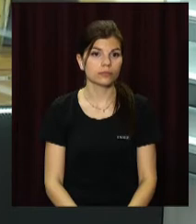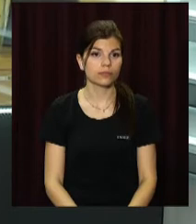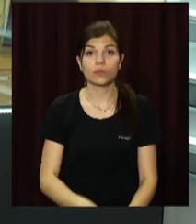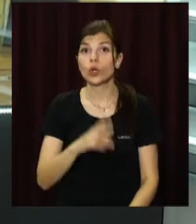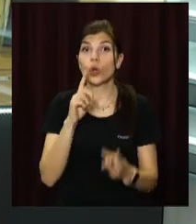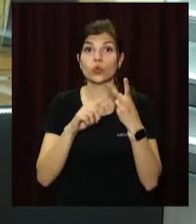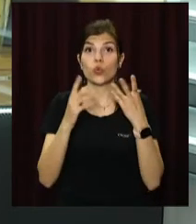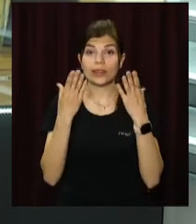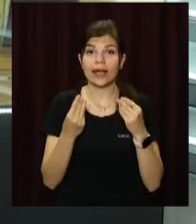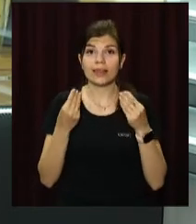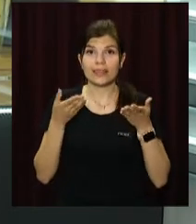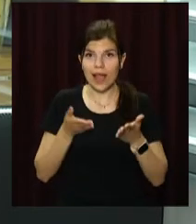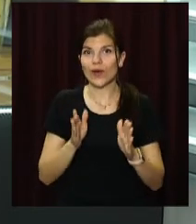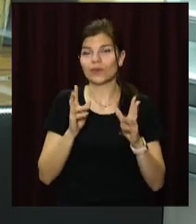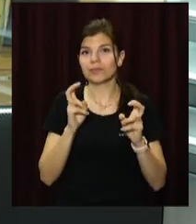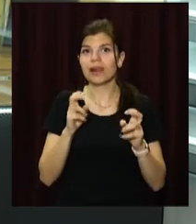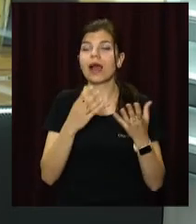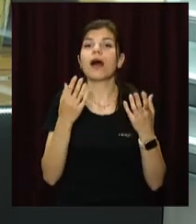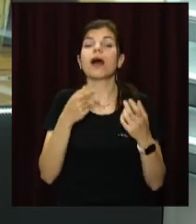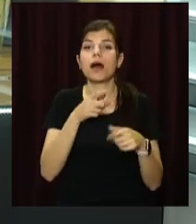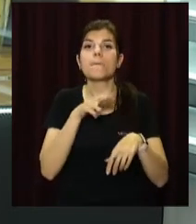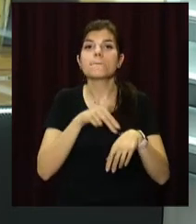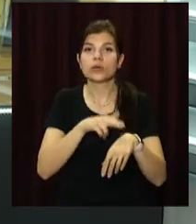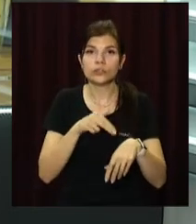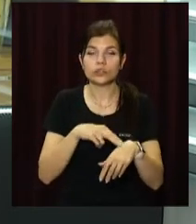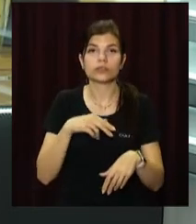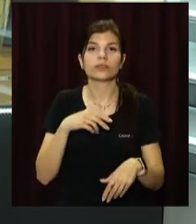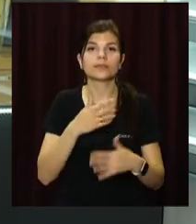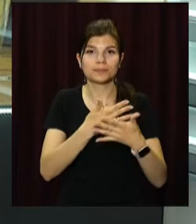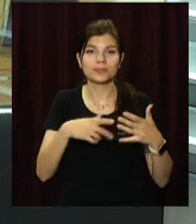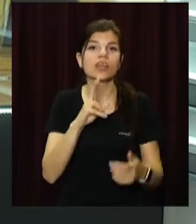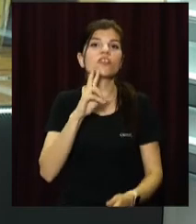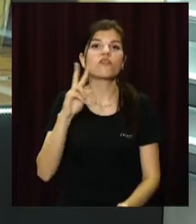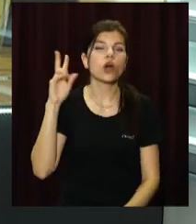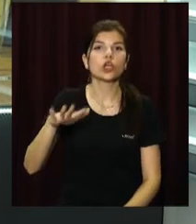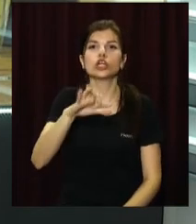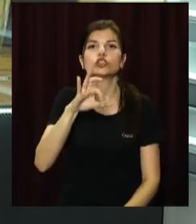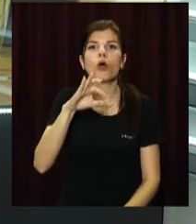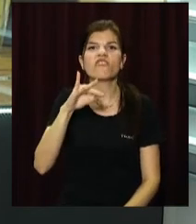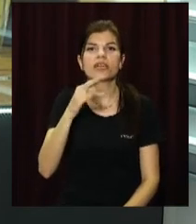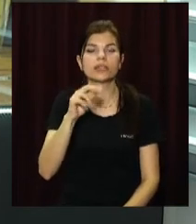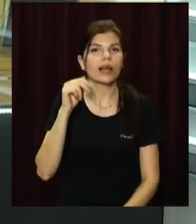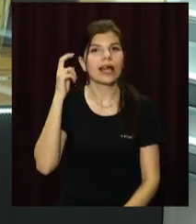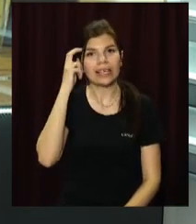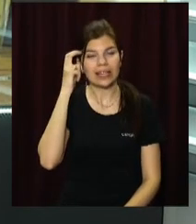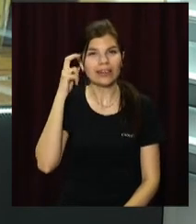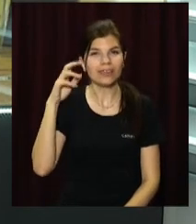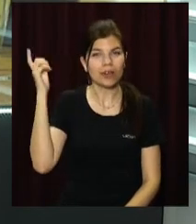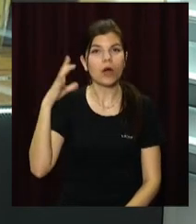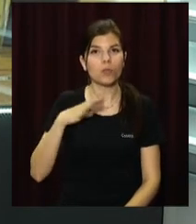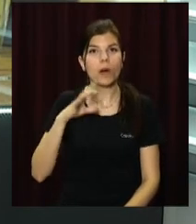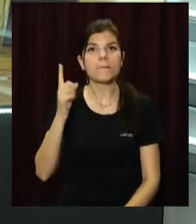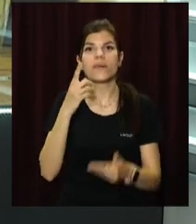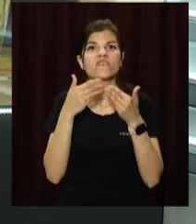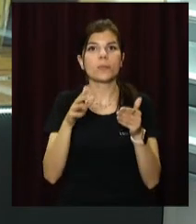Другий день народження відзначають сьогодні поліцейські офіцери громад. Два роки тому на Софіївській площі в Києві відбувся перший урочистий